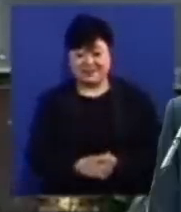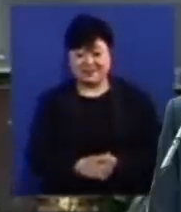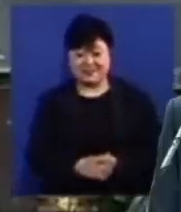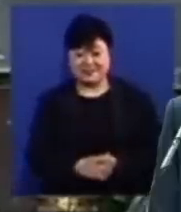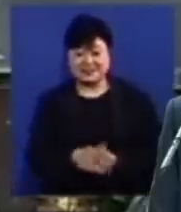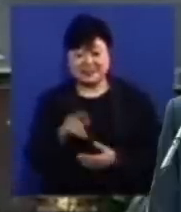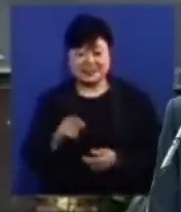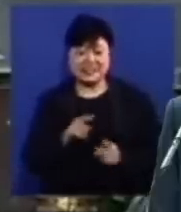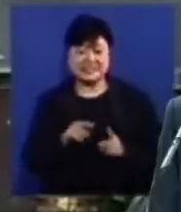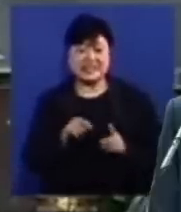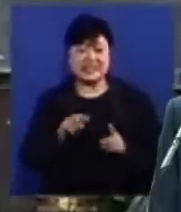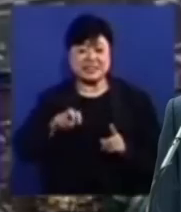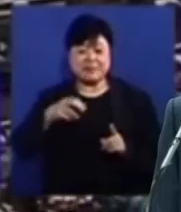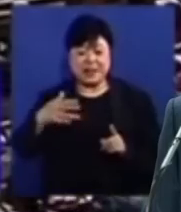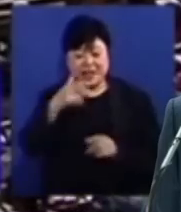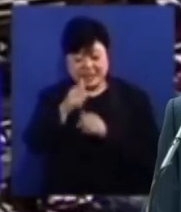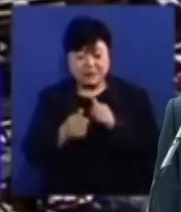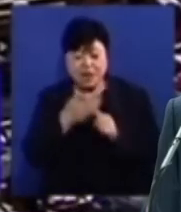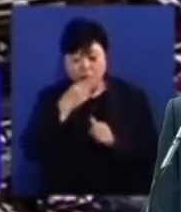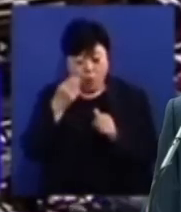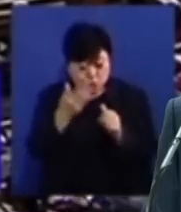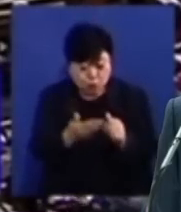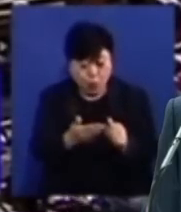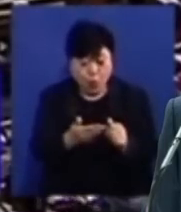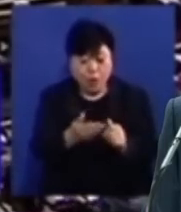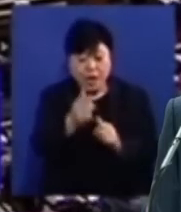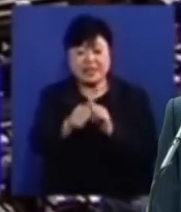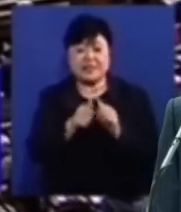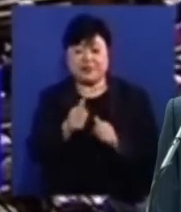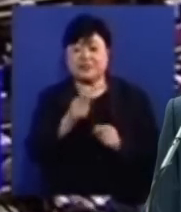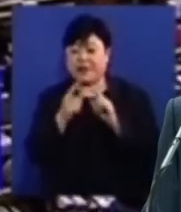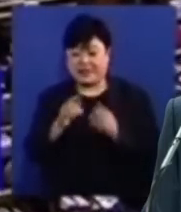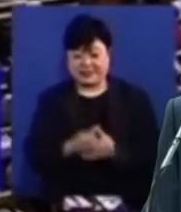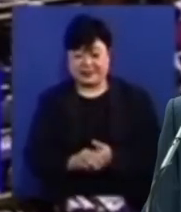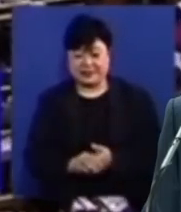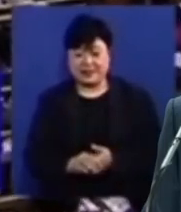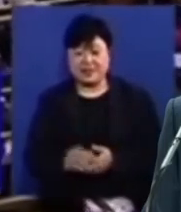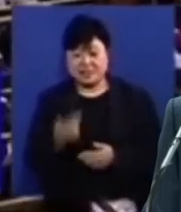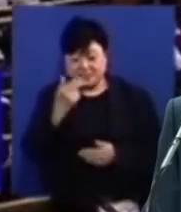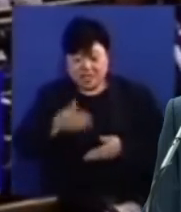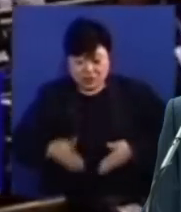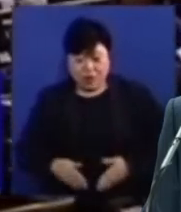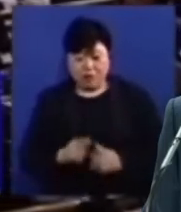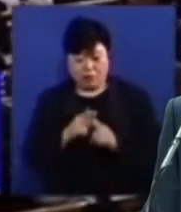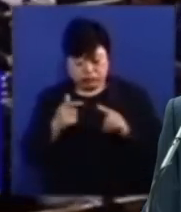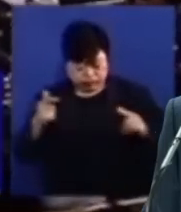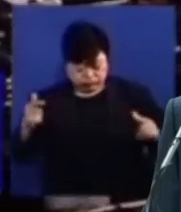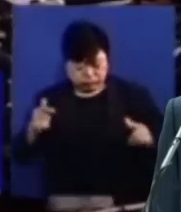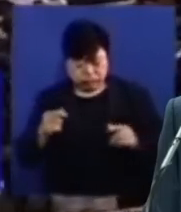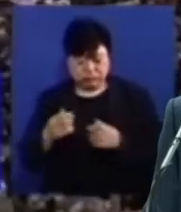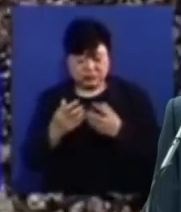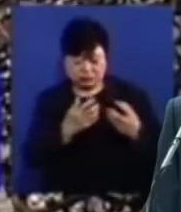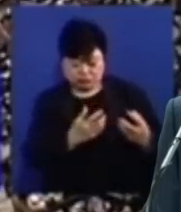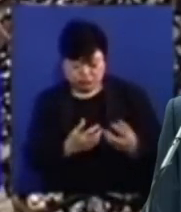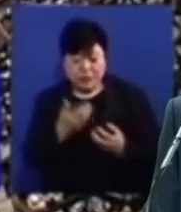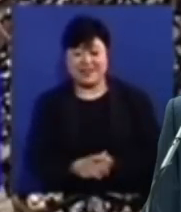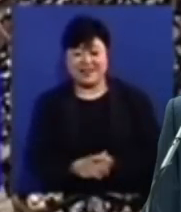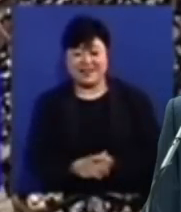창세기 1장 28절에 하나님이 그들에게 복을 주시며 하나님이 그들에게 이르시되 생육하고 번성하여 땅에 충만하라.